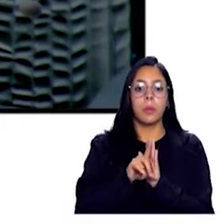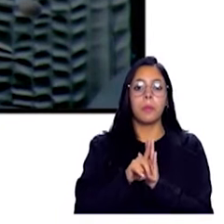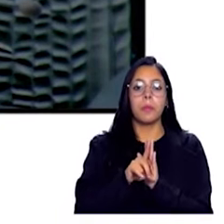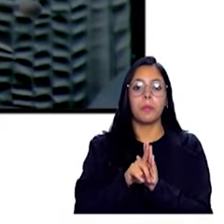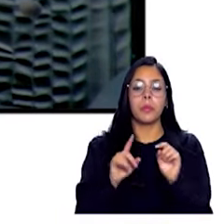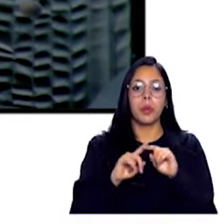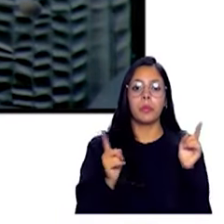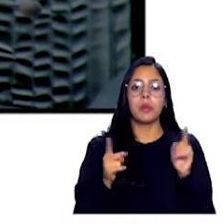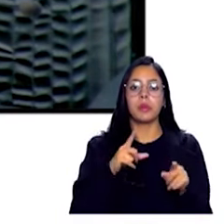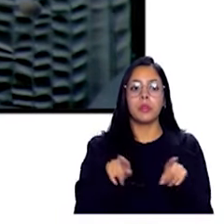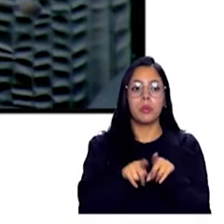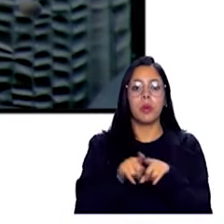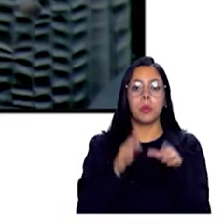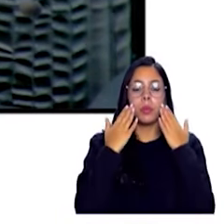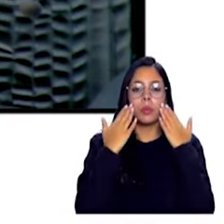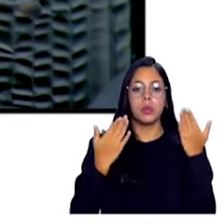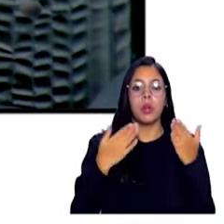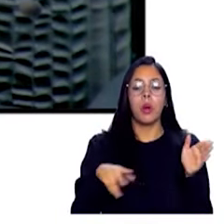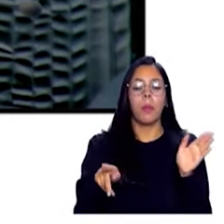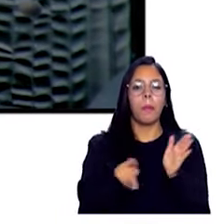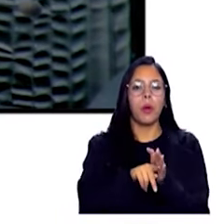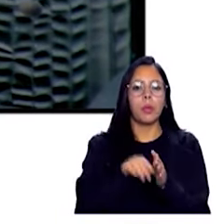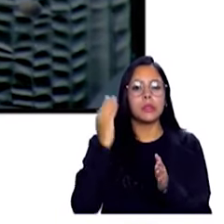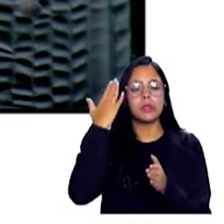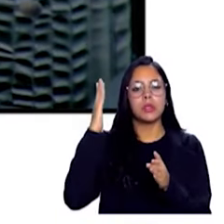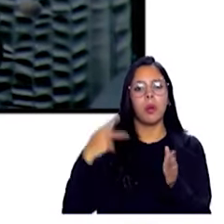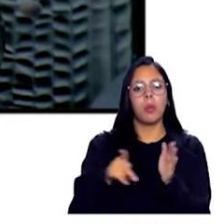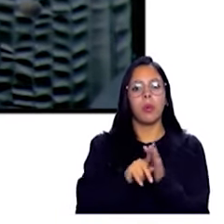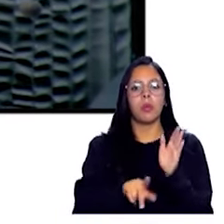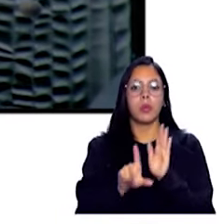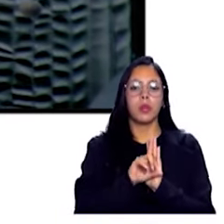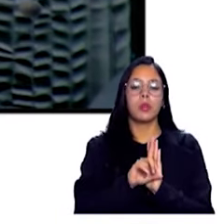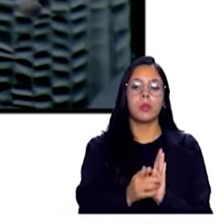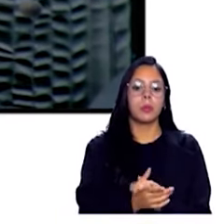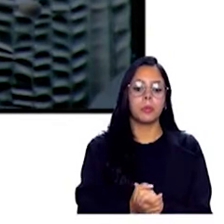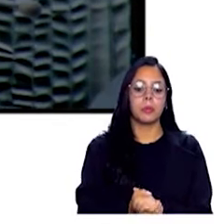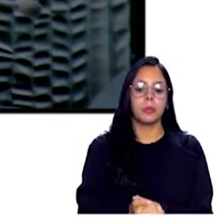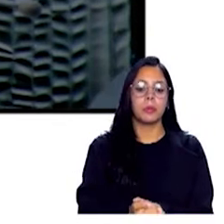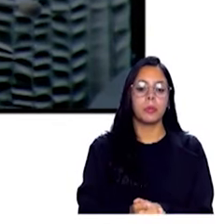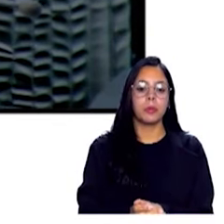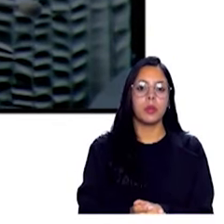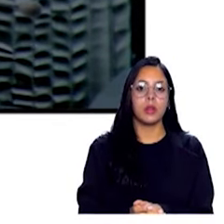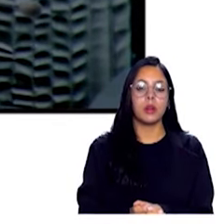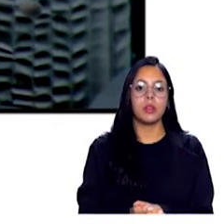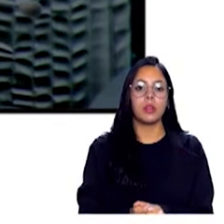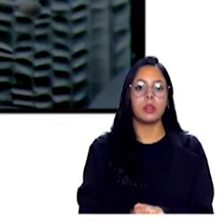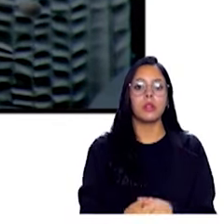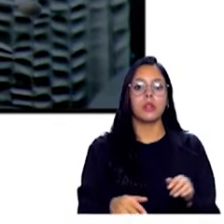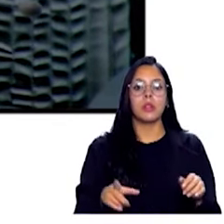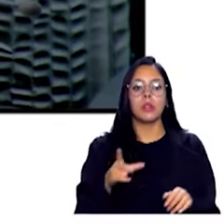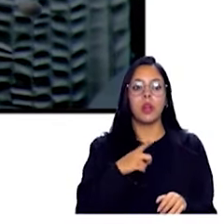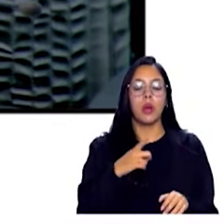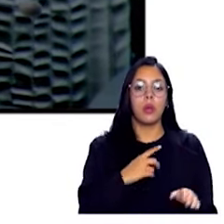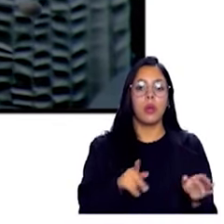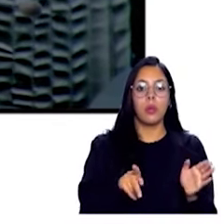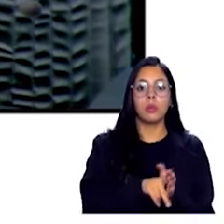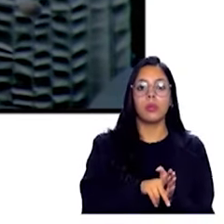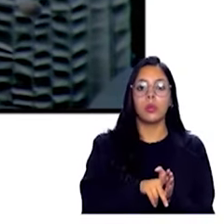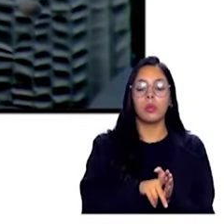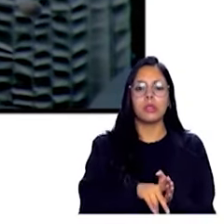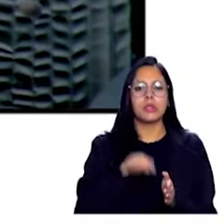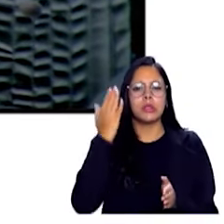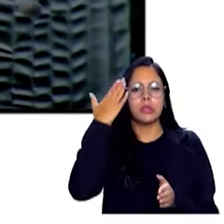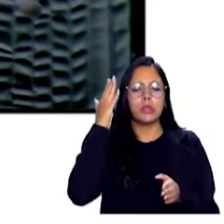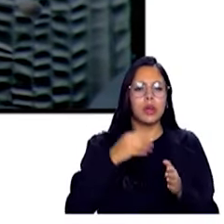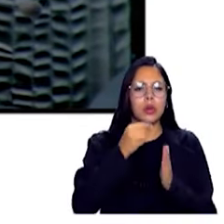qu'il convenit de donner à des arrêts de la cour de cassation nous sommes passés de ce syst de Motivation traditionnelle à un syst